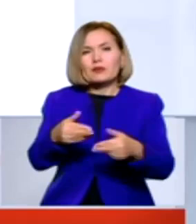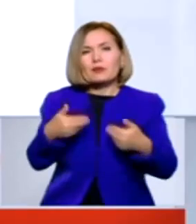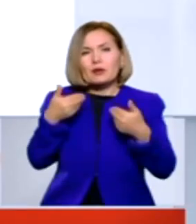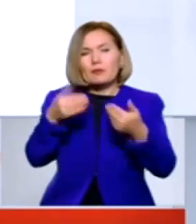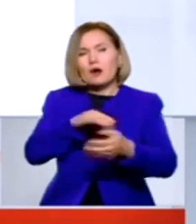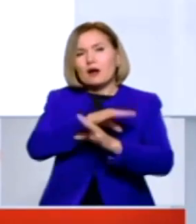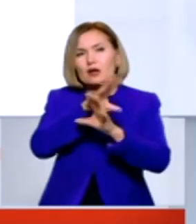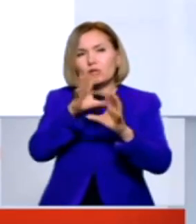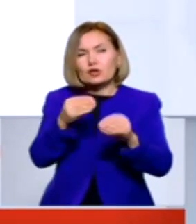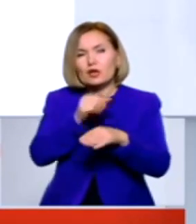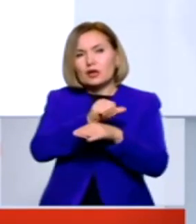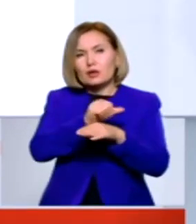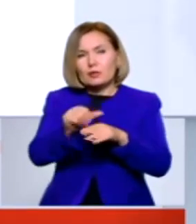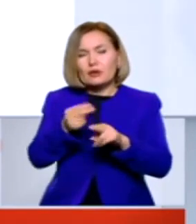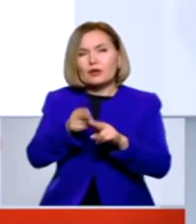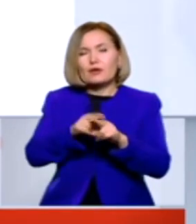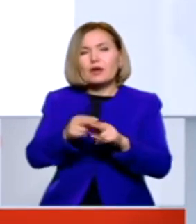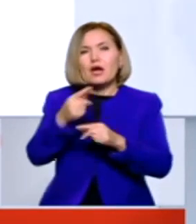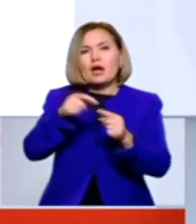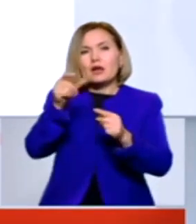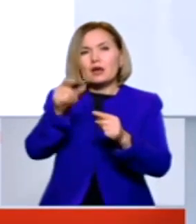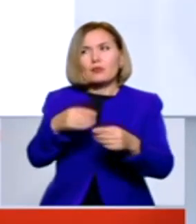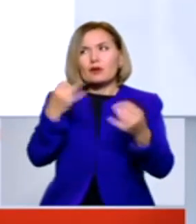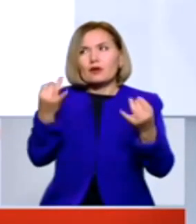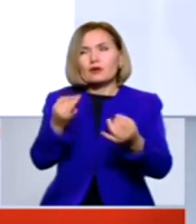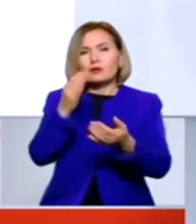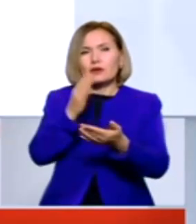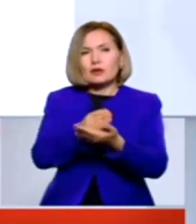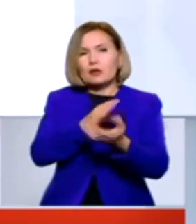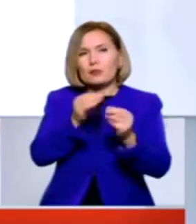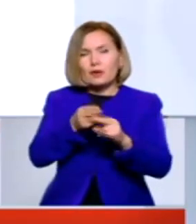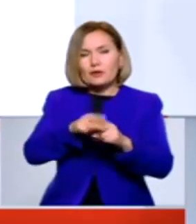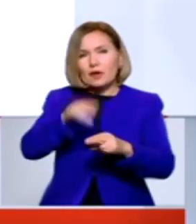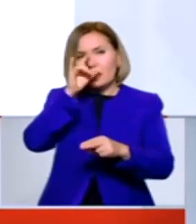Бұл бастамалардың барлығы шетелдік инвесторлардың қызығушылығын